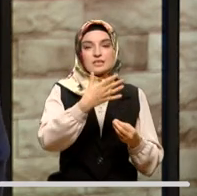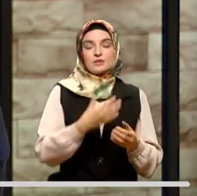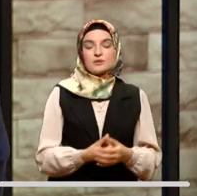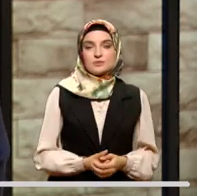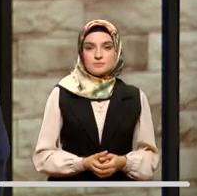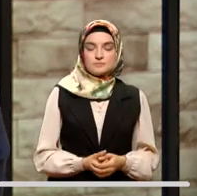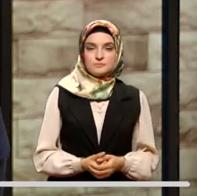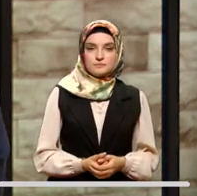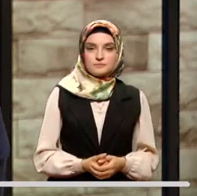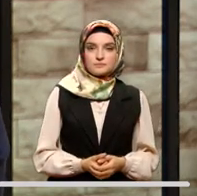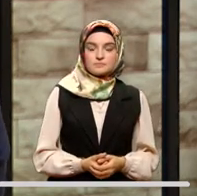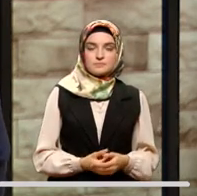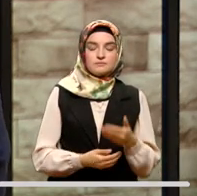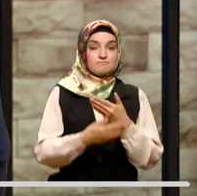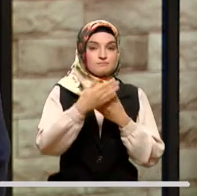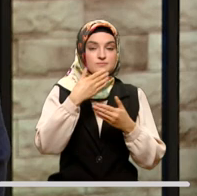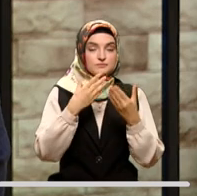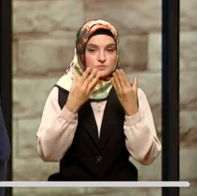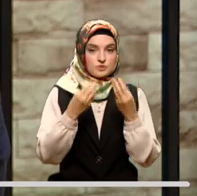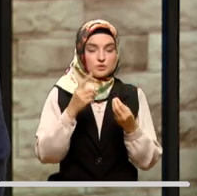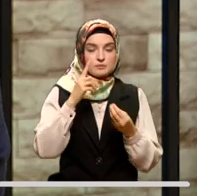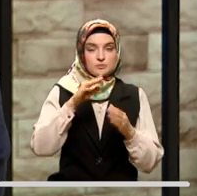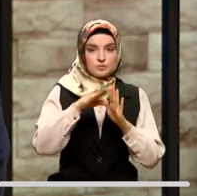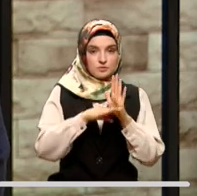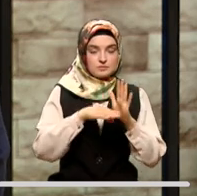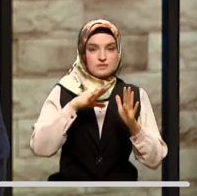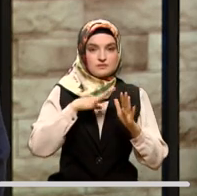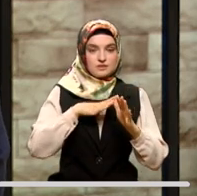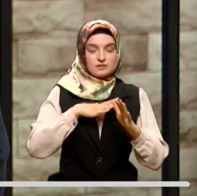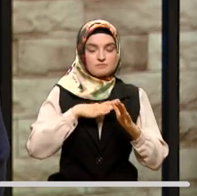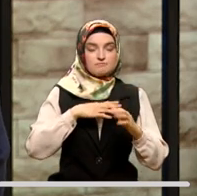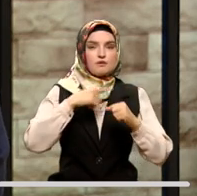Biz daha önce de var olan bir programımız vardı. Hafta